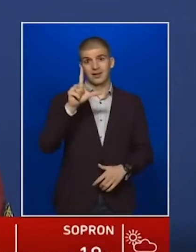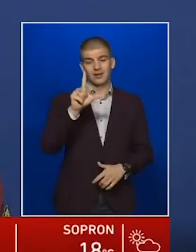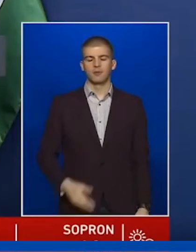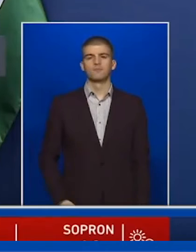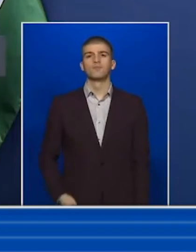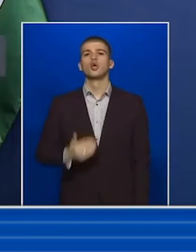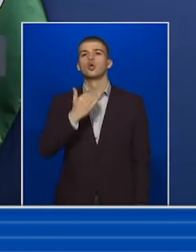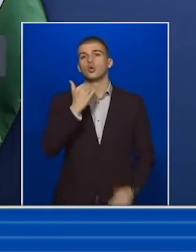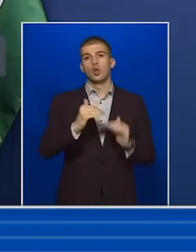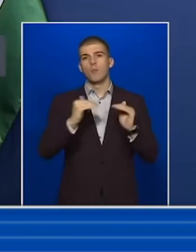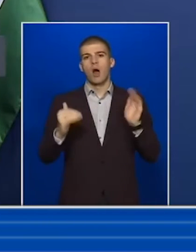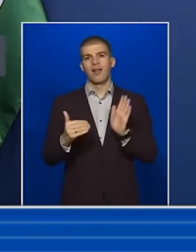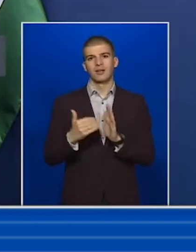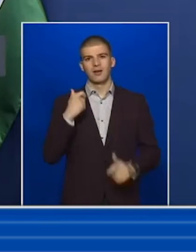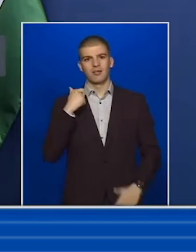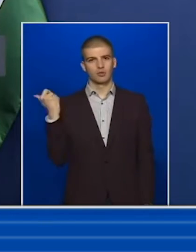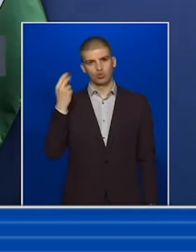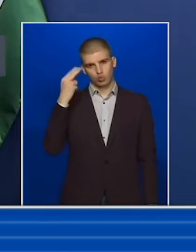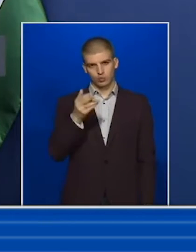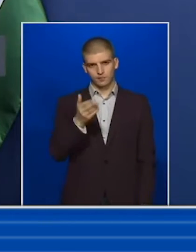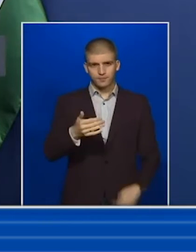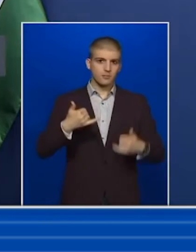meg. A járványüggyel kapcsolatban